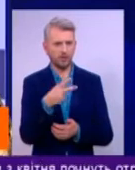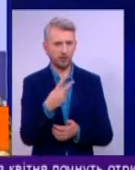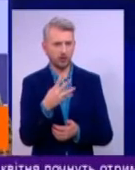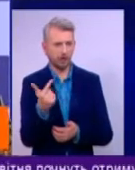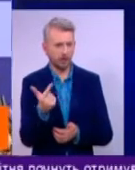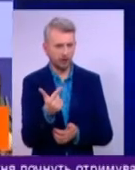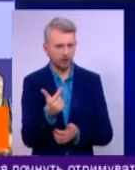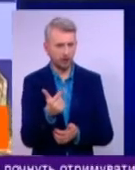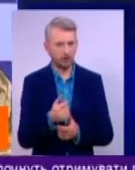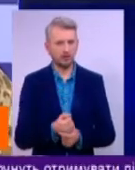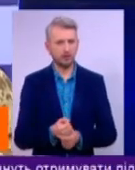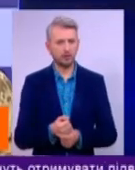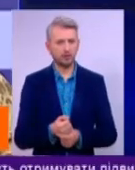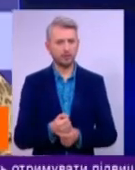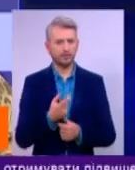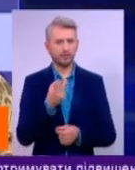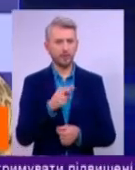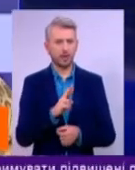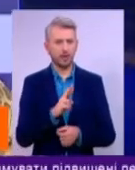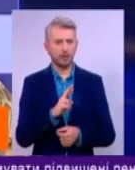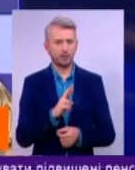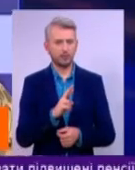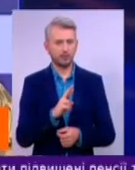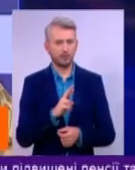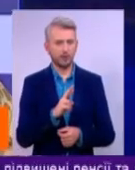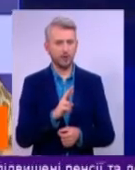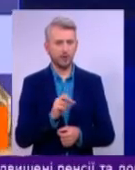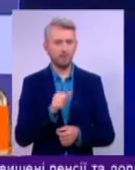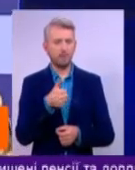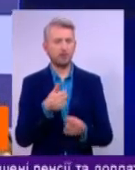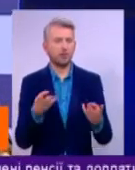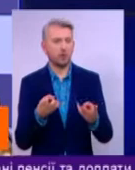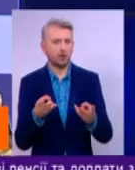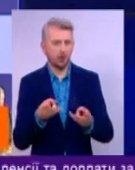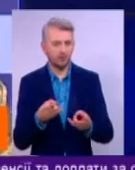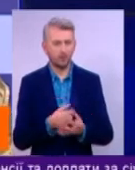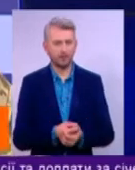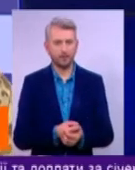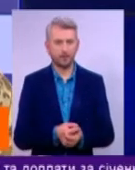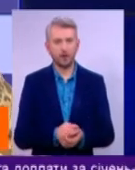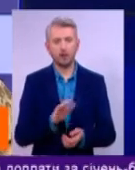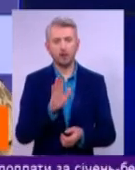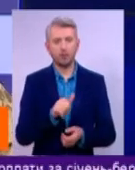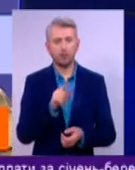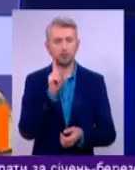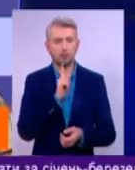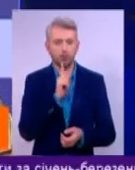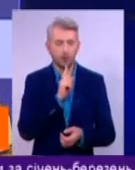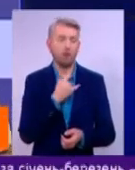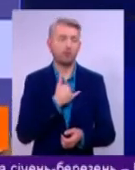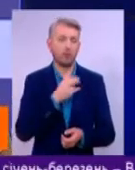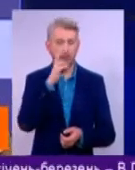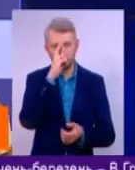3524 гривень, да. От для перших потреб, да. Потім, поки у нас, да, в державі,